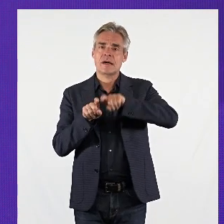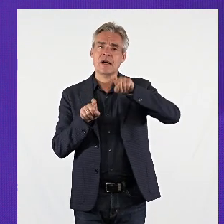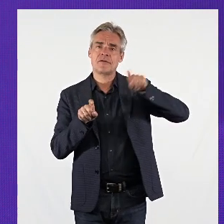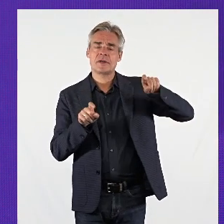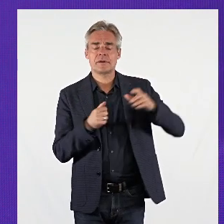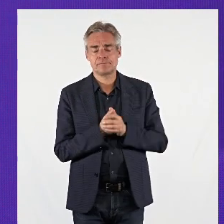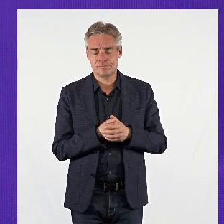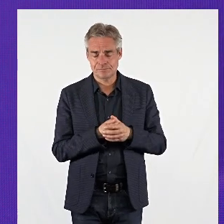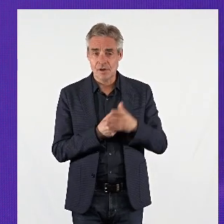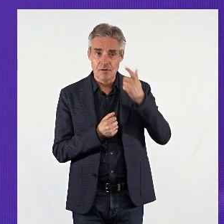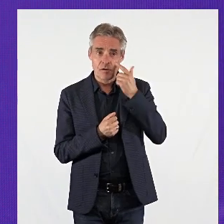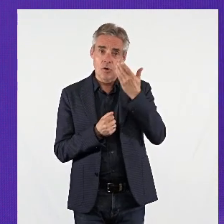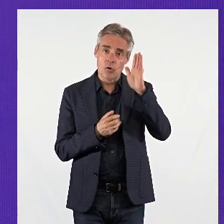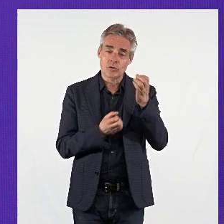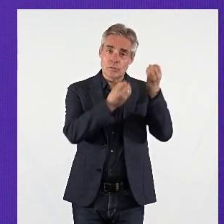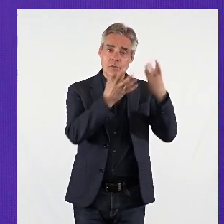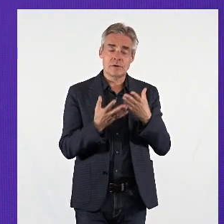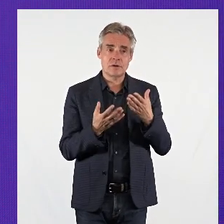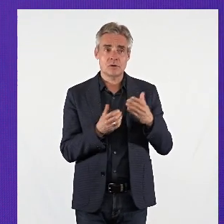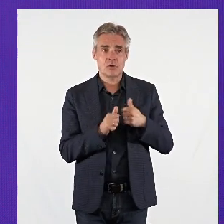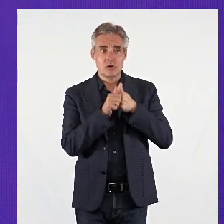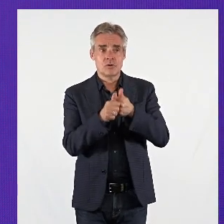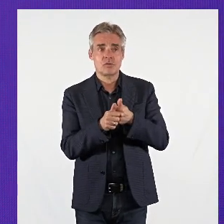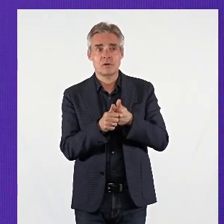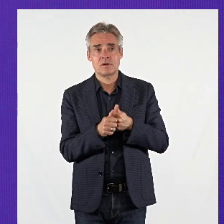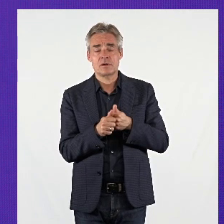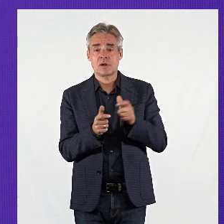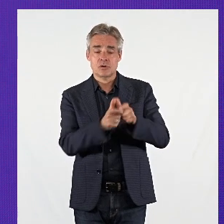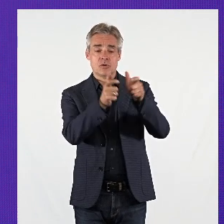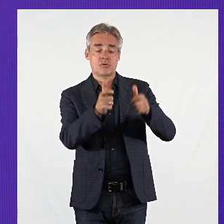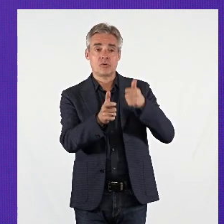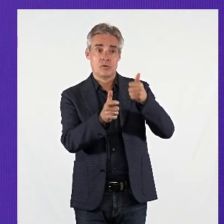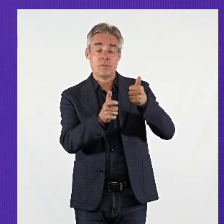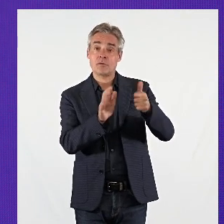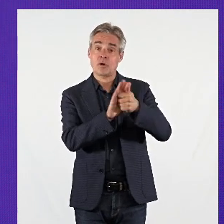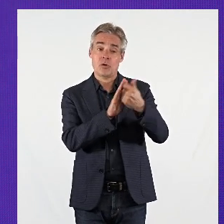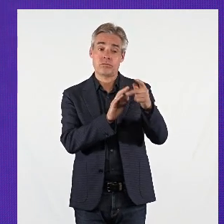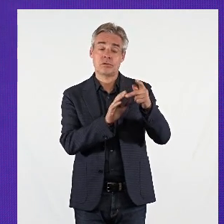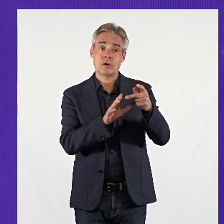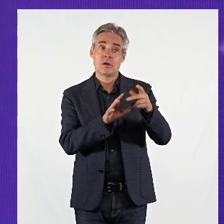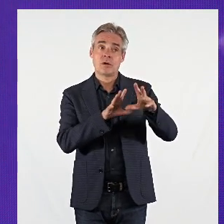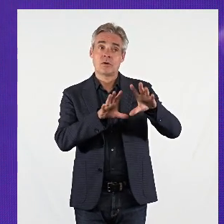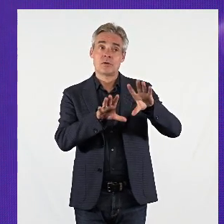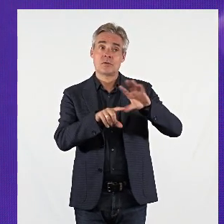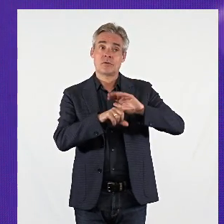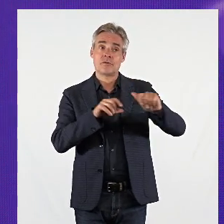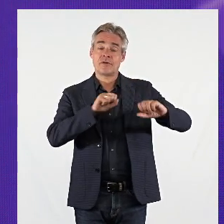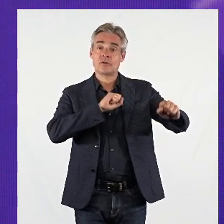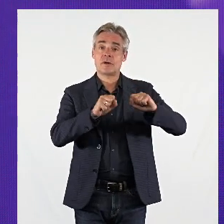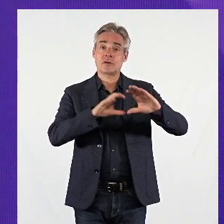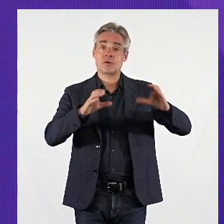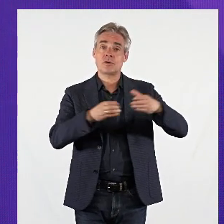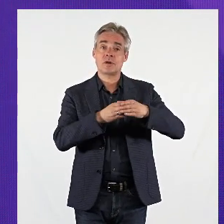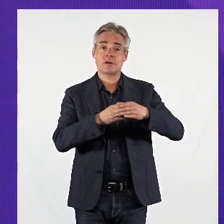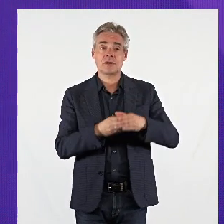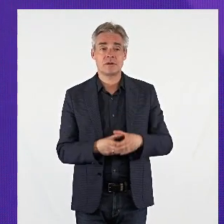des initiatives qui sont portées par des structures dont la vocation est de produire de l'action collective. Il y a